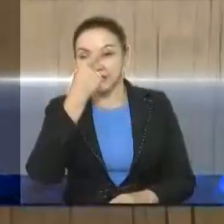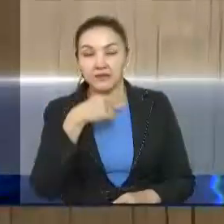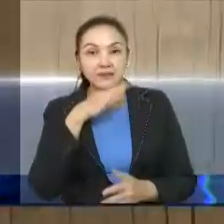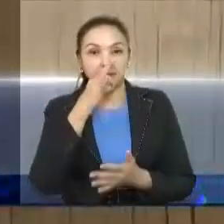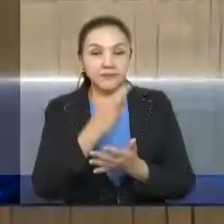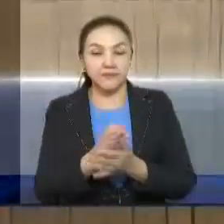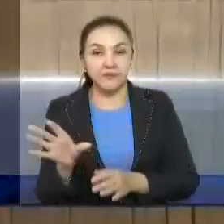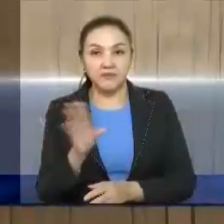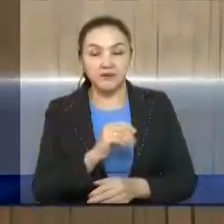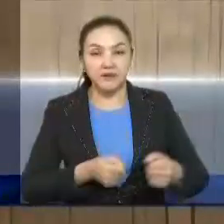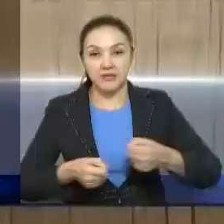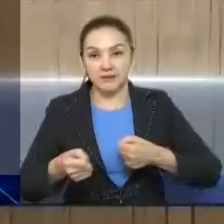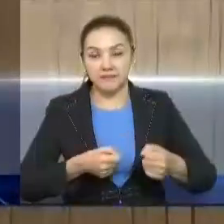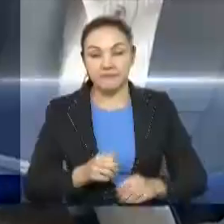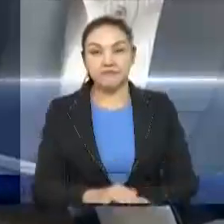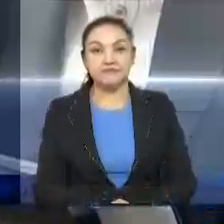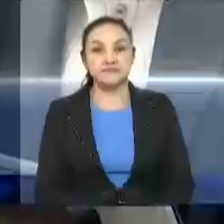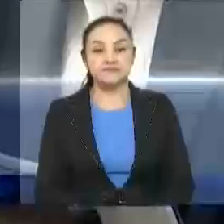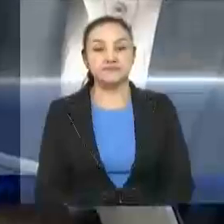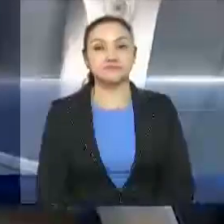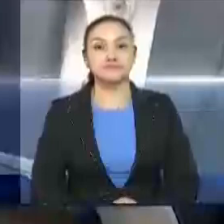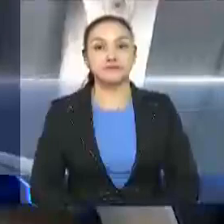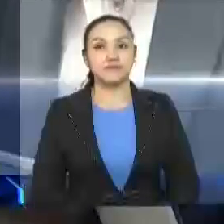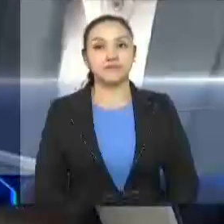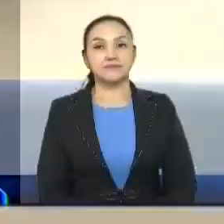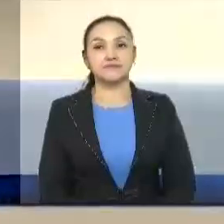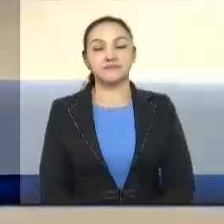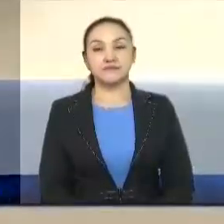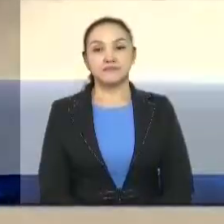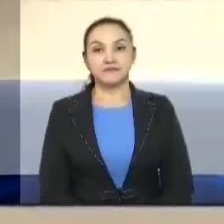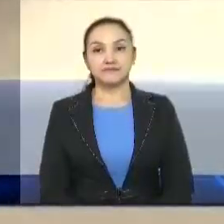ответственность всех руководителей учреждения. Владимир Федотов, Дажан Жасулан, телеканал Актобе.